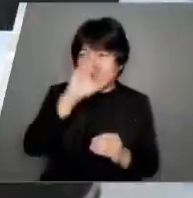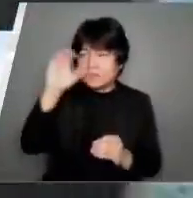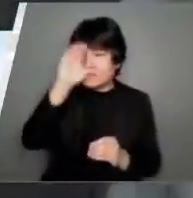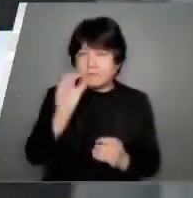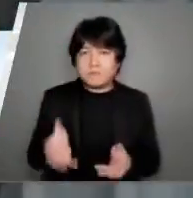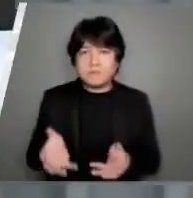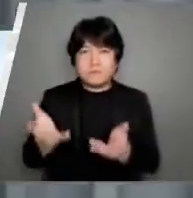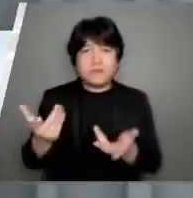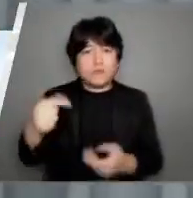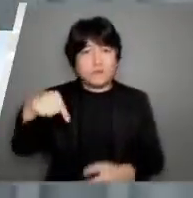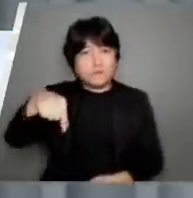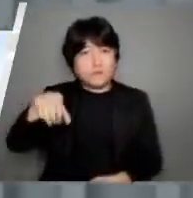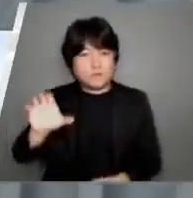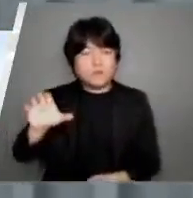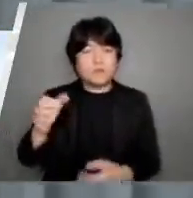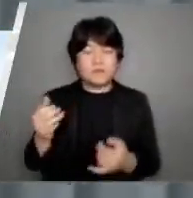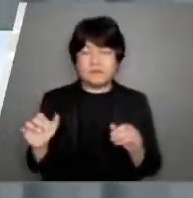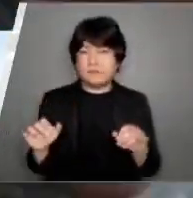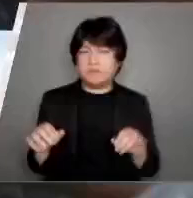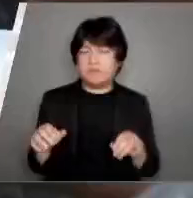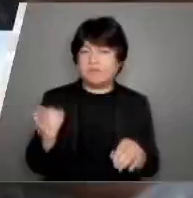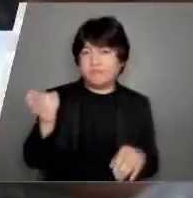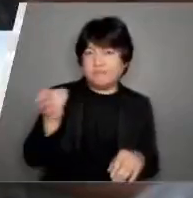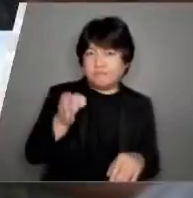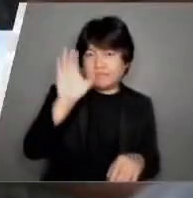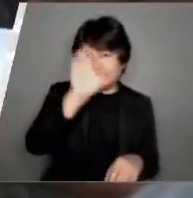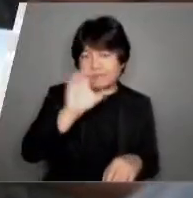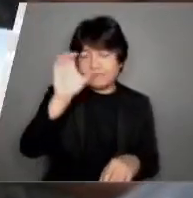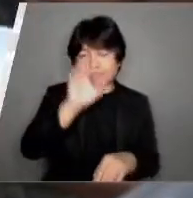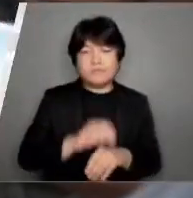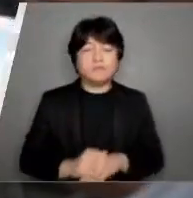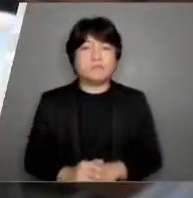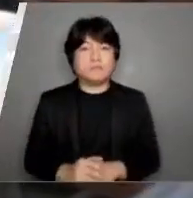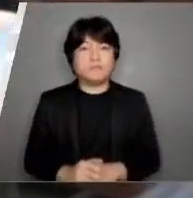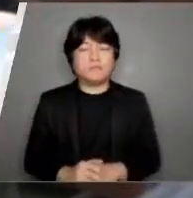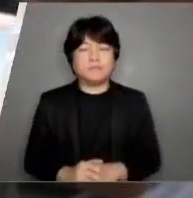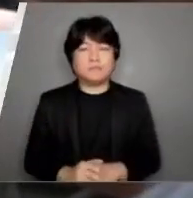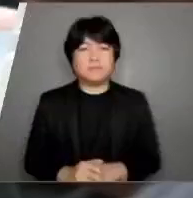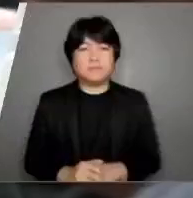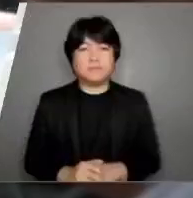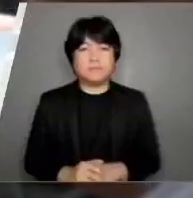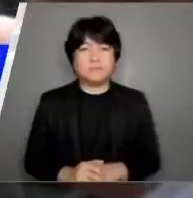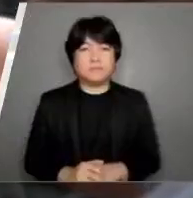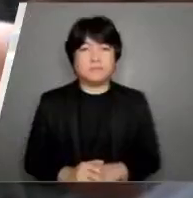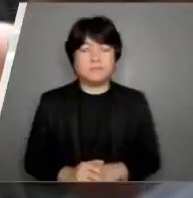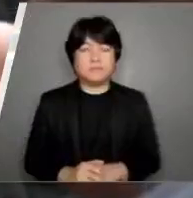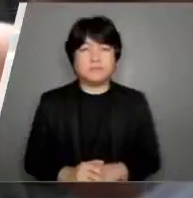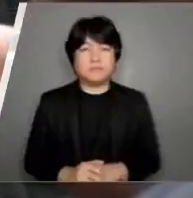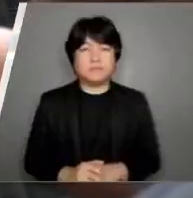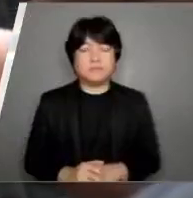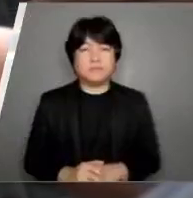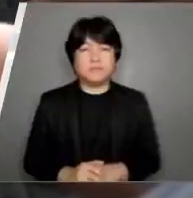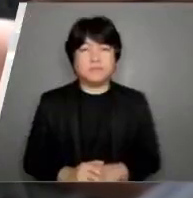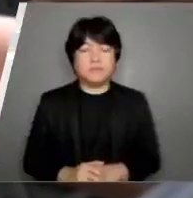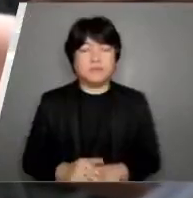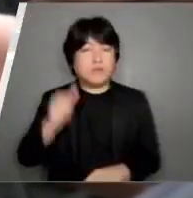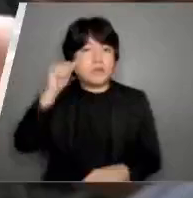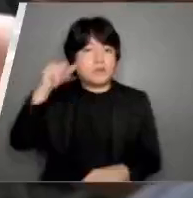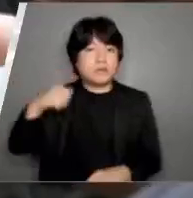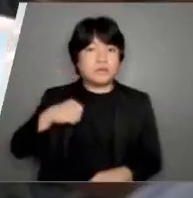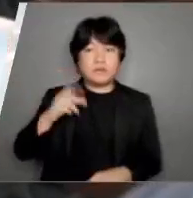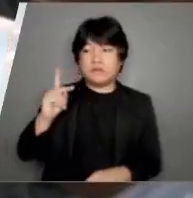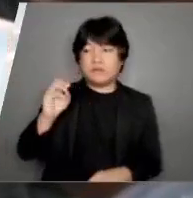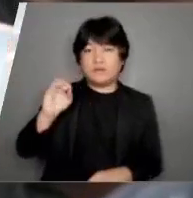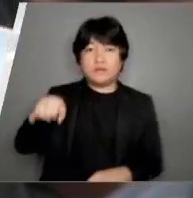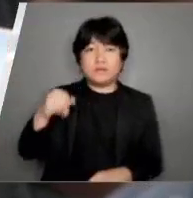City, kabilang na ang contempt warrant ng Senado. Sa press conference naman ng KOJC kagabi, kinwestiyon